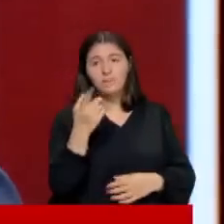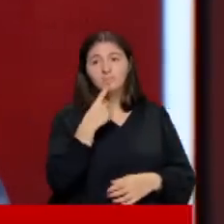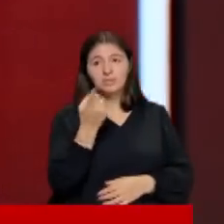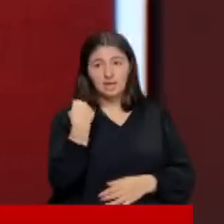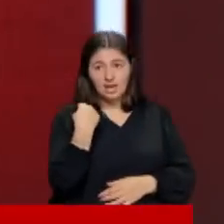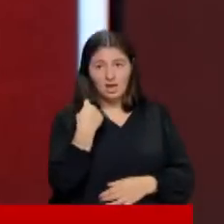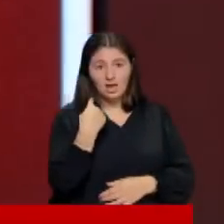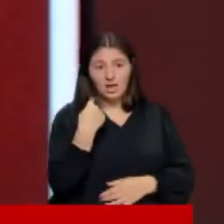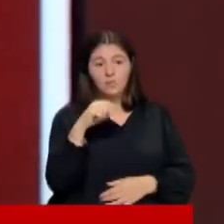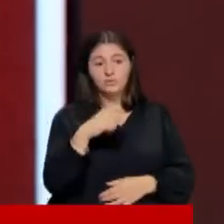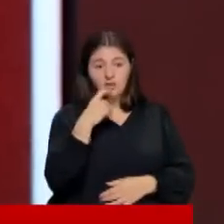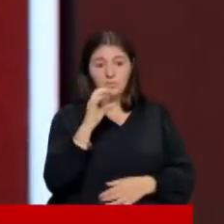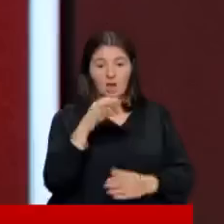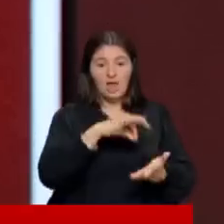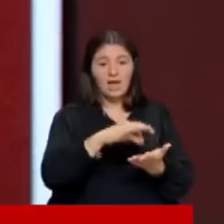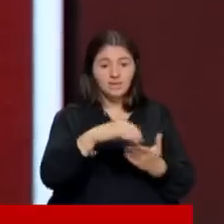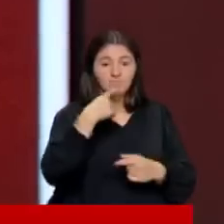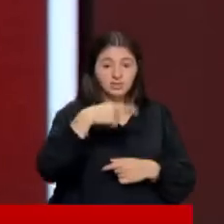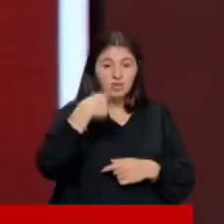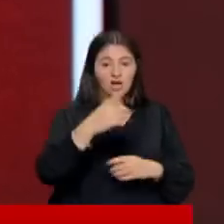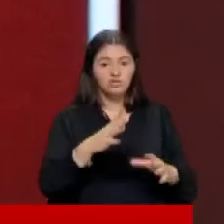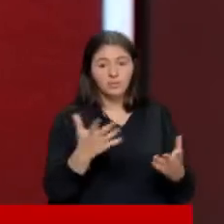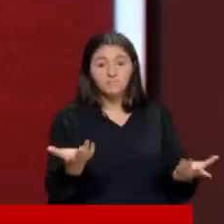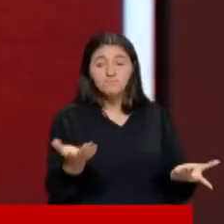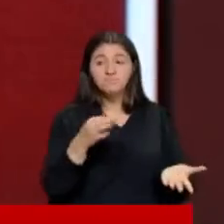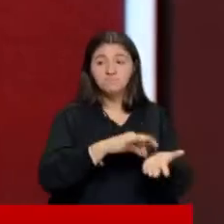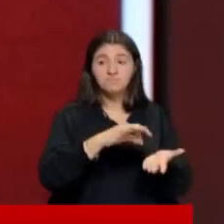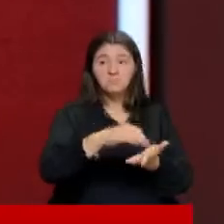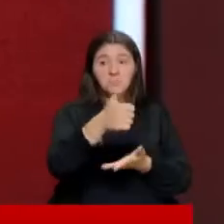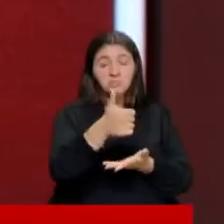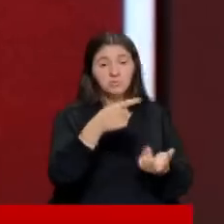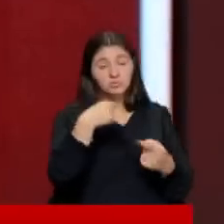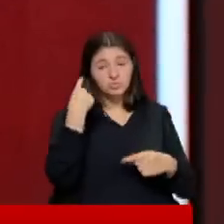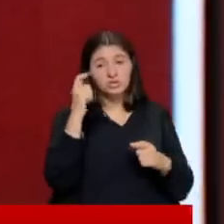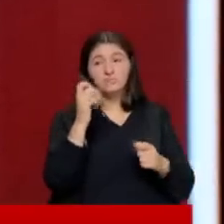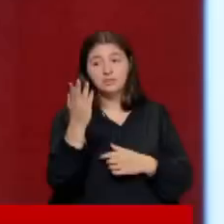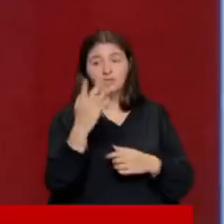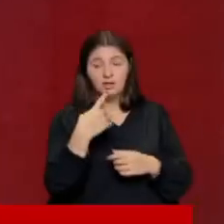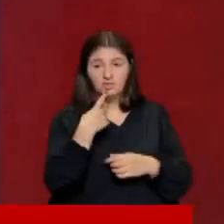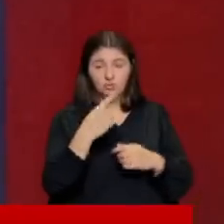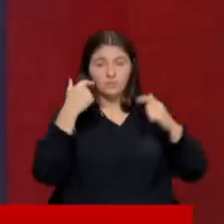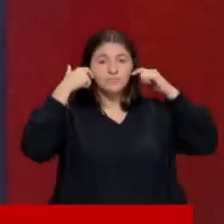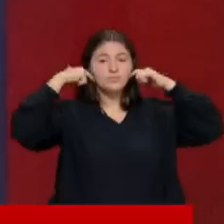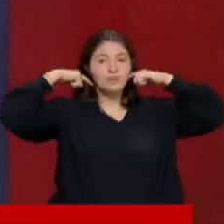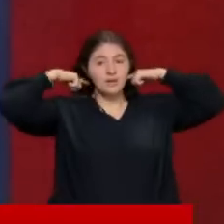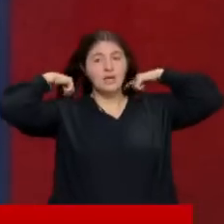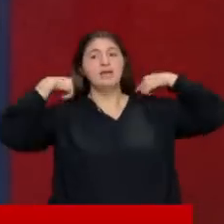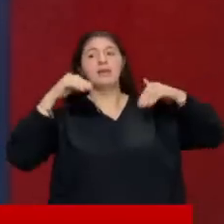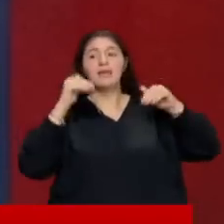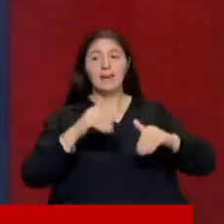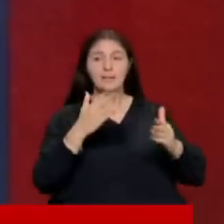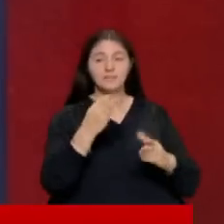sene bu sene böyle ektik önümüzdeki sene acaba ekebilecek miyiz Bir de bunu düşünsünler diyor gelelim